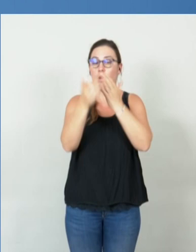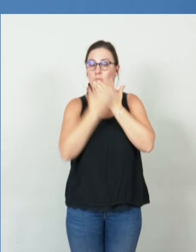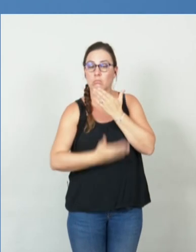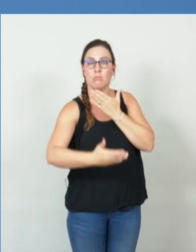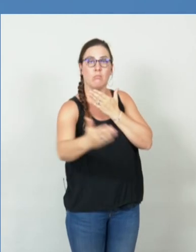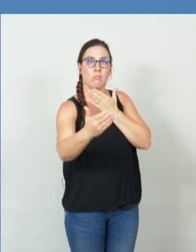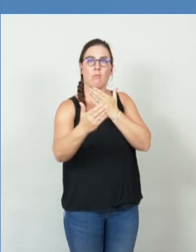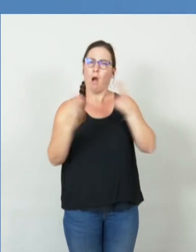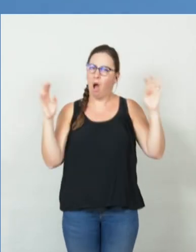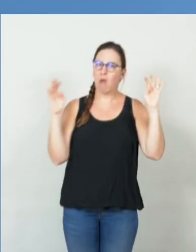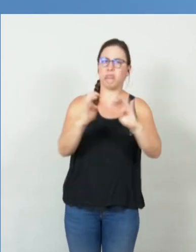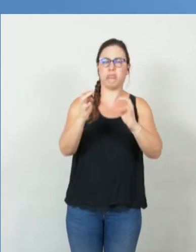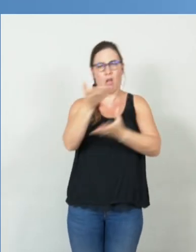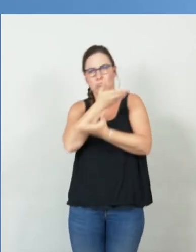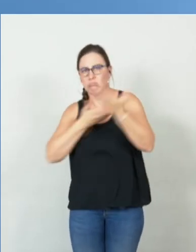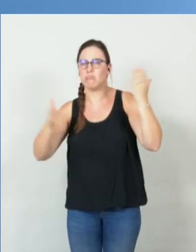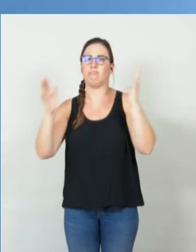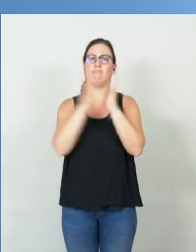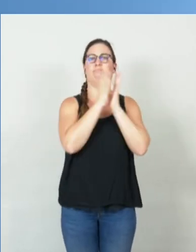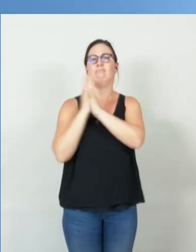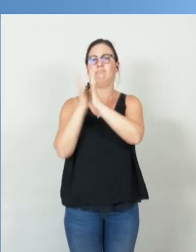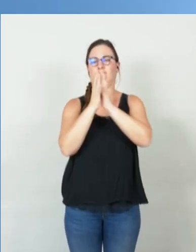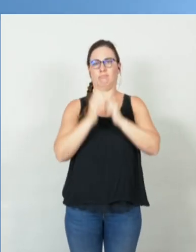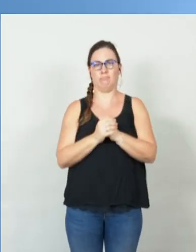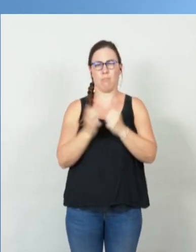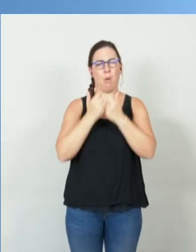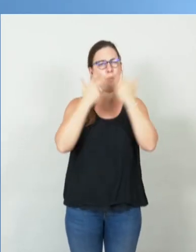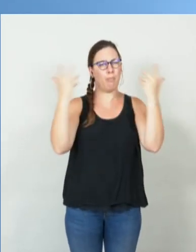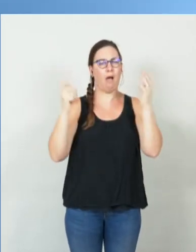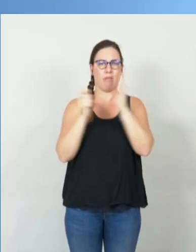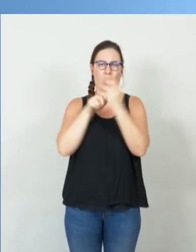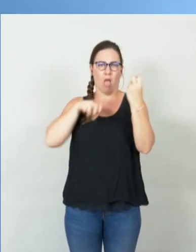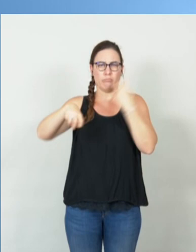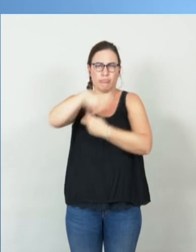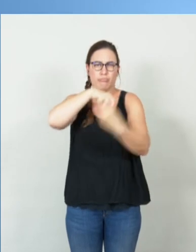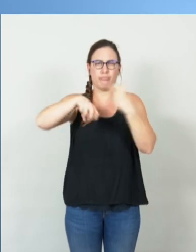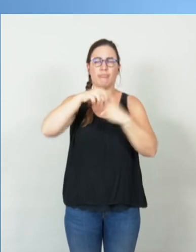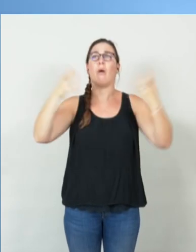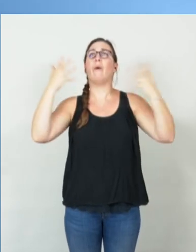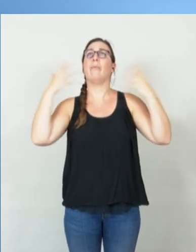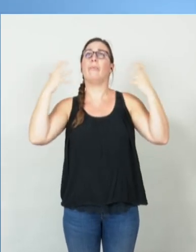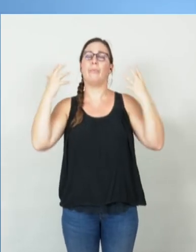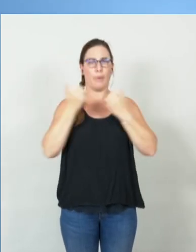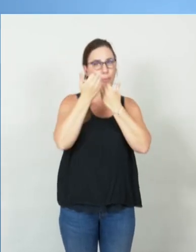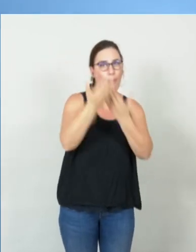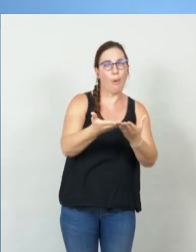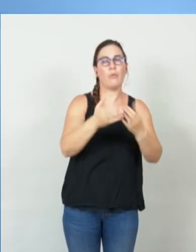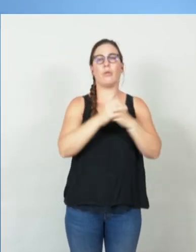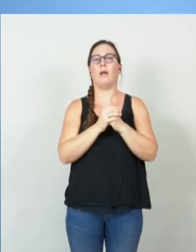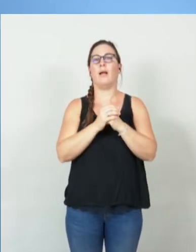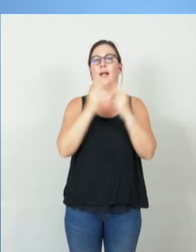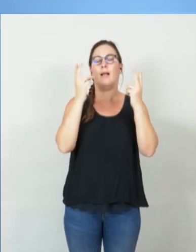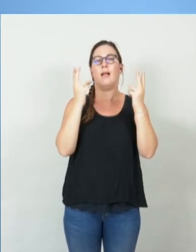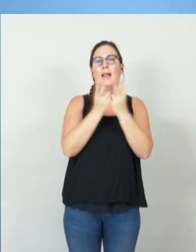à vivre ensemble cet été les nombreux moments de piétonnisation et de fraîcheur que la ville de Grenoble vous propose les